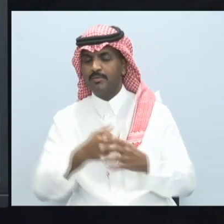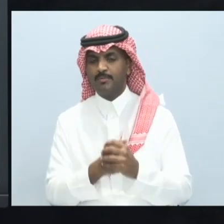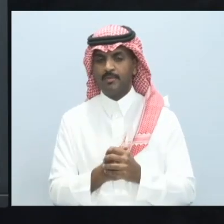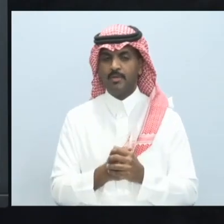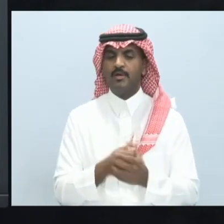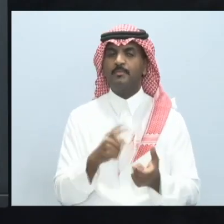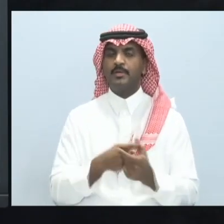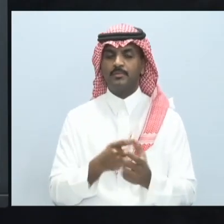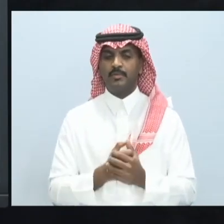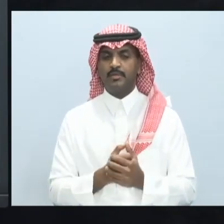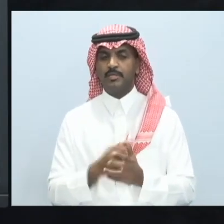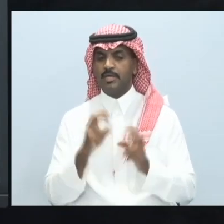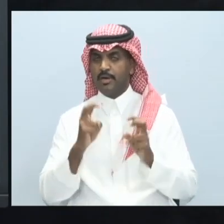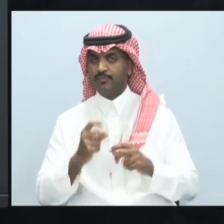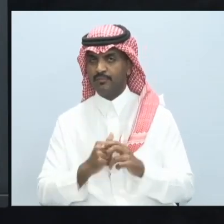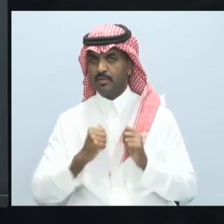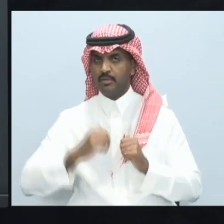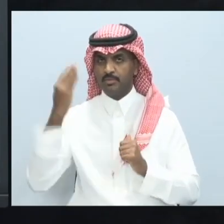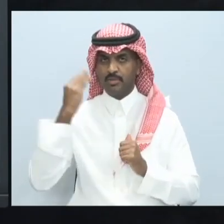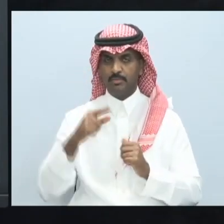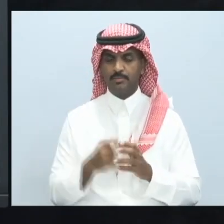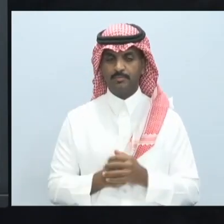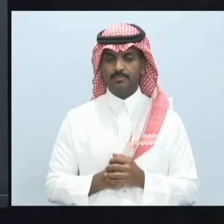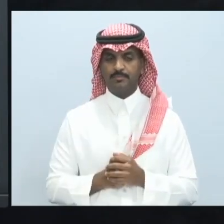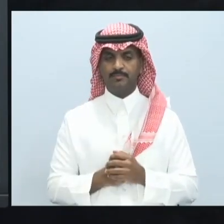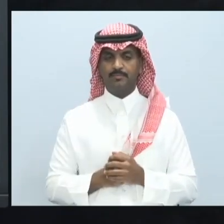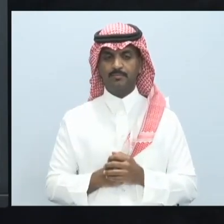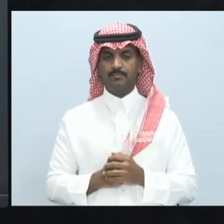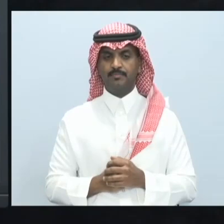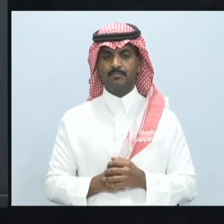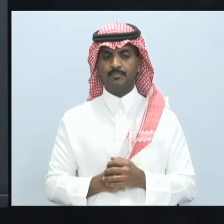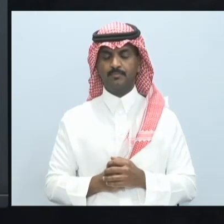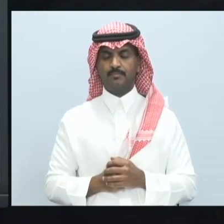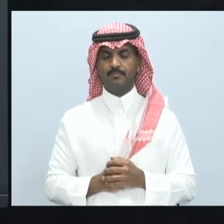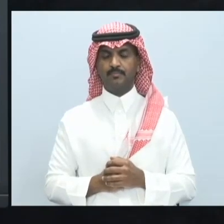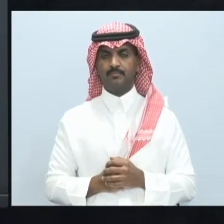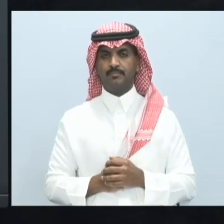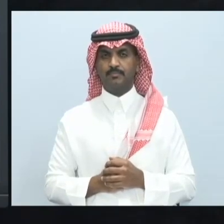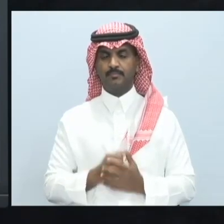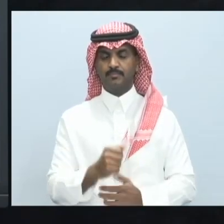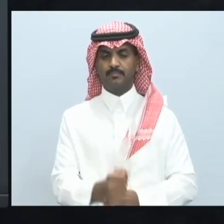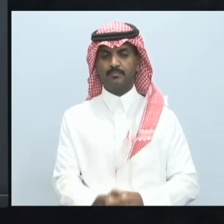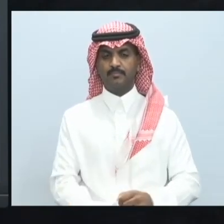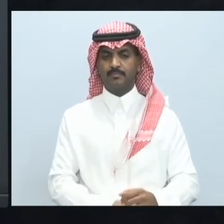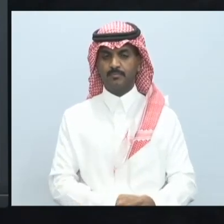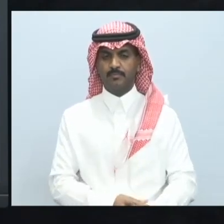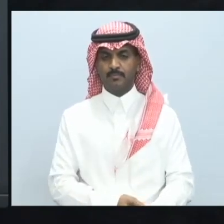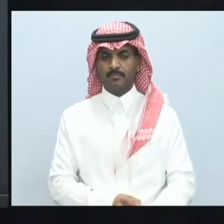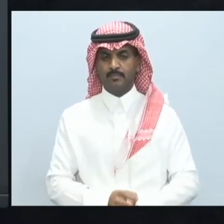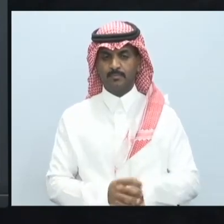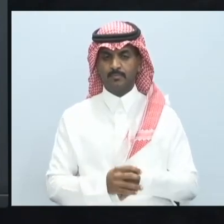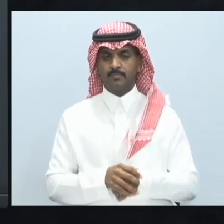بينهما يقف الطالب والطالبه باذن الله تعالى على هذه الفروق في درسنا باذن الله تعالى اذا